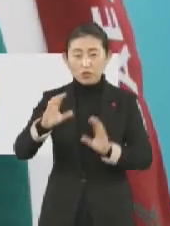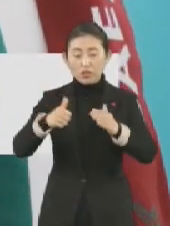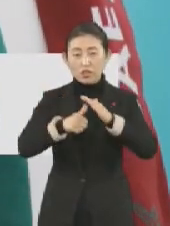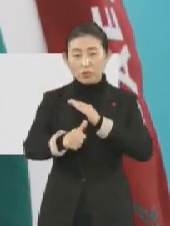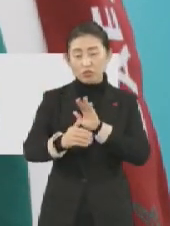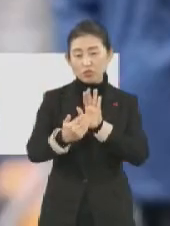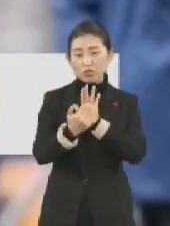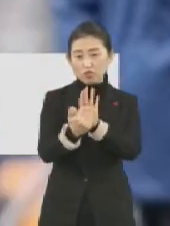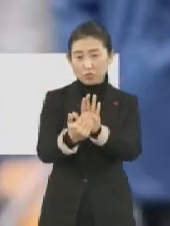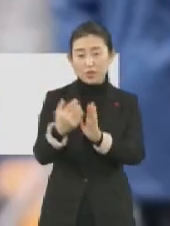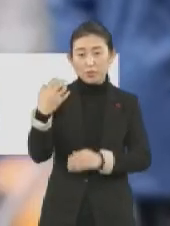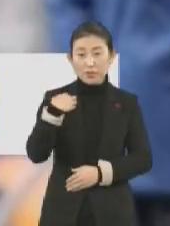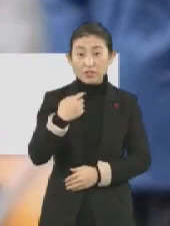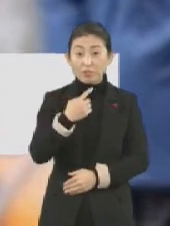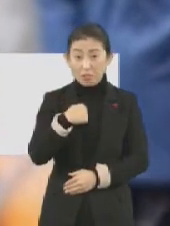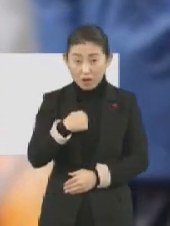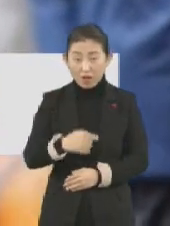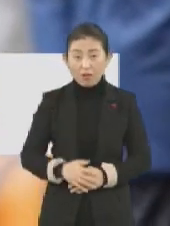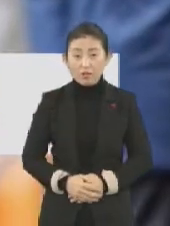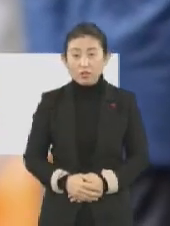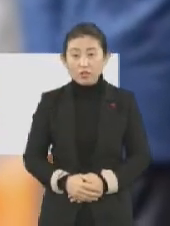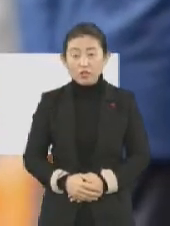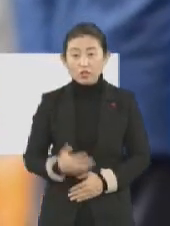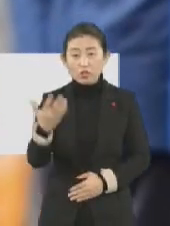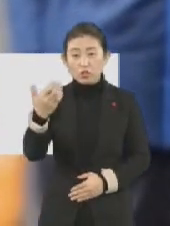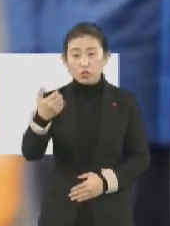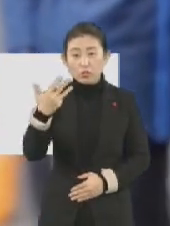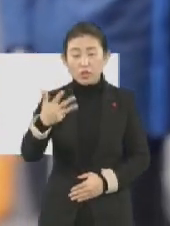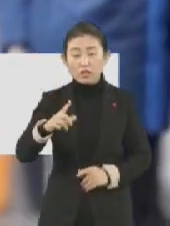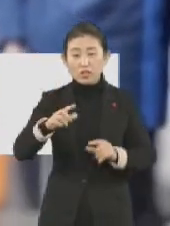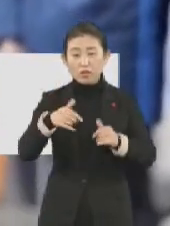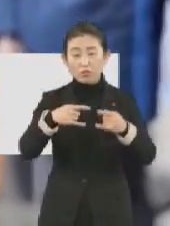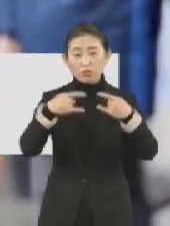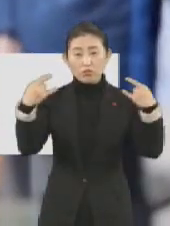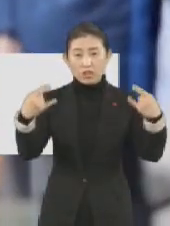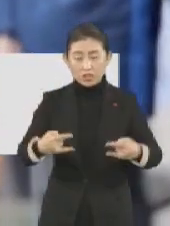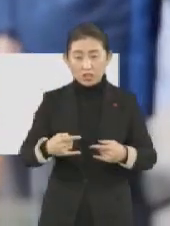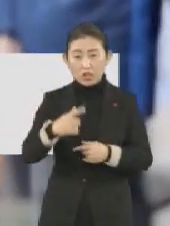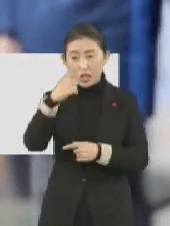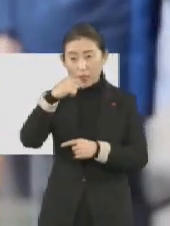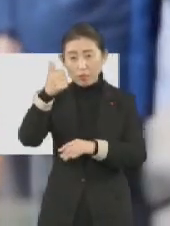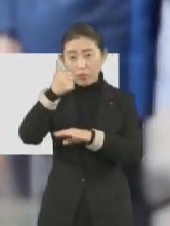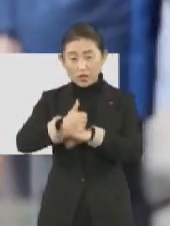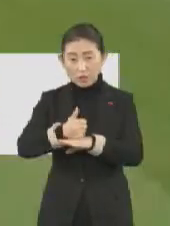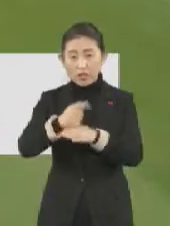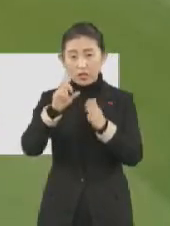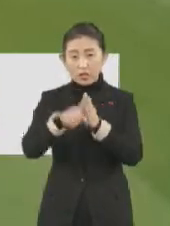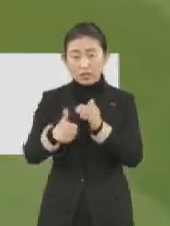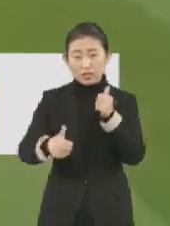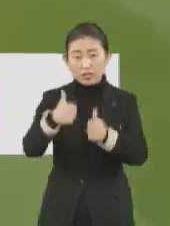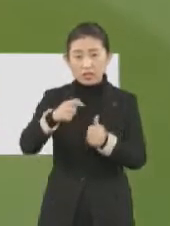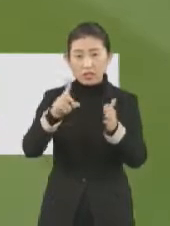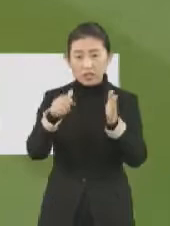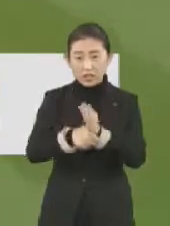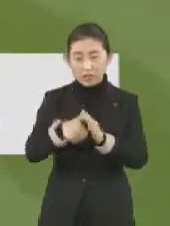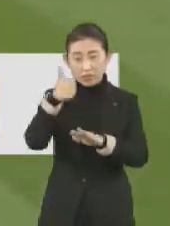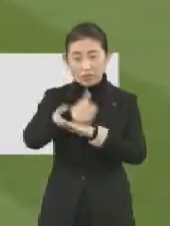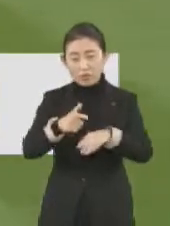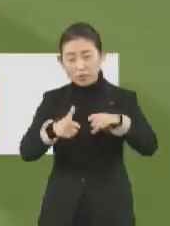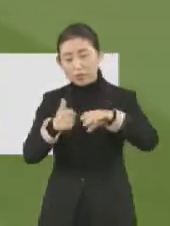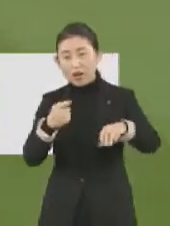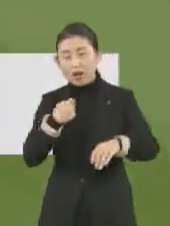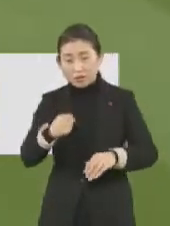수비수로 활약한 이민성 신임 감독은 98년 프랑스 월드컵 일본 과의 최종예선 도쿄 대첩 역전 결승골로